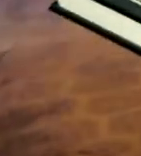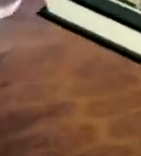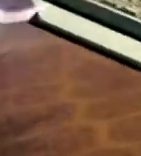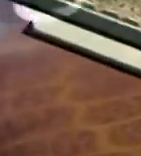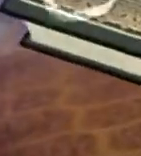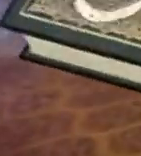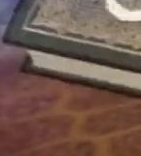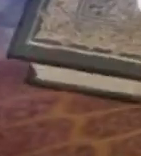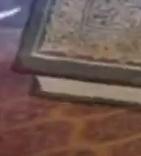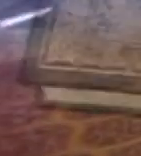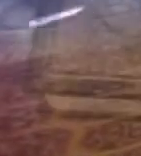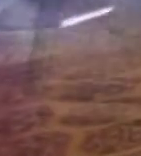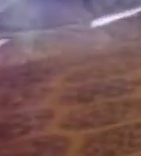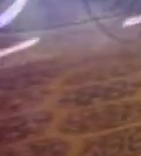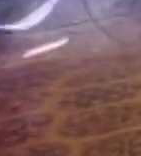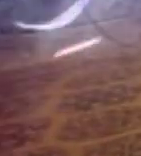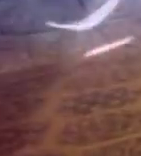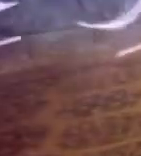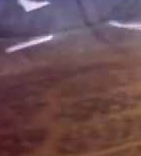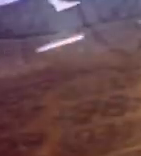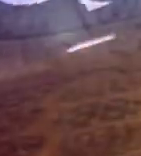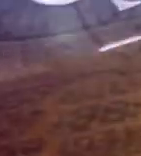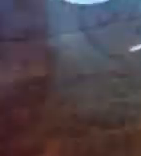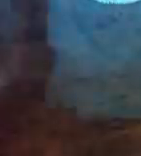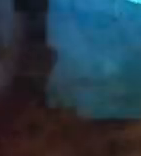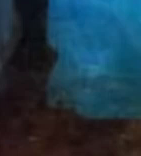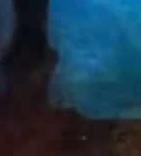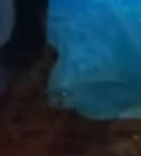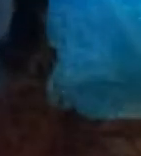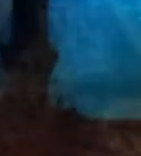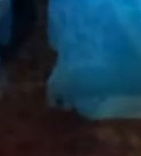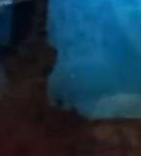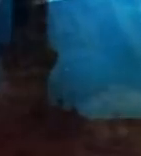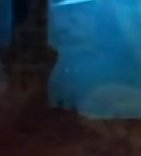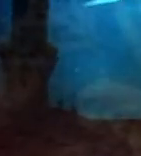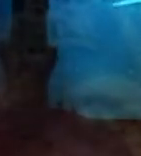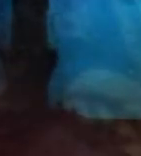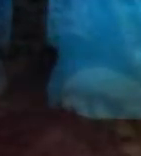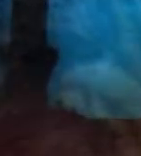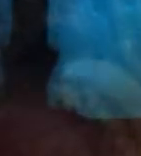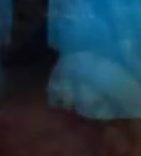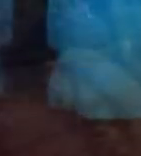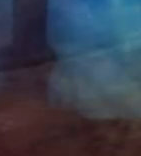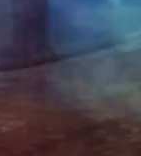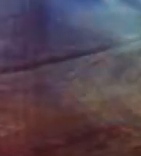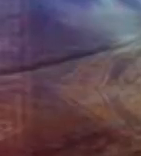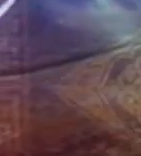رجل شج رأسه، احتلم فأفداه بعض الناس بهجوم الغصن،